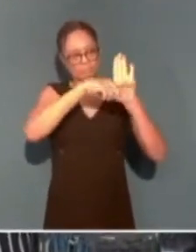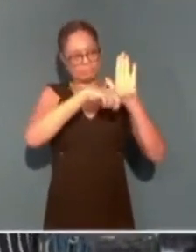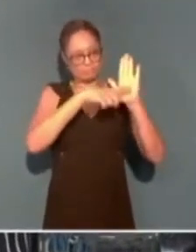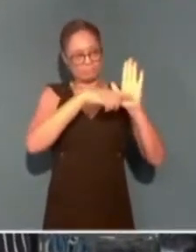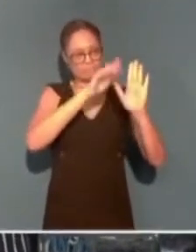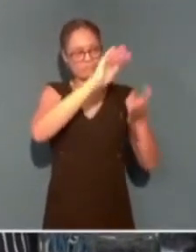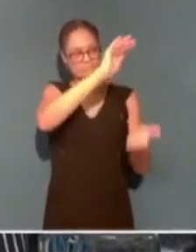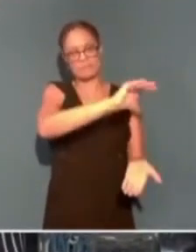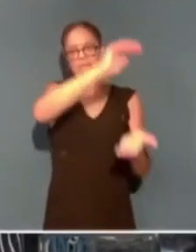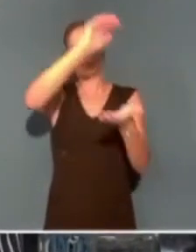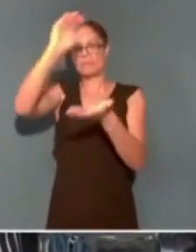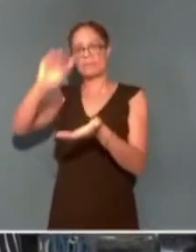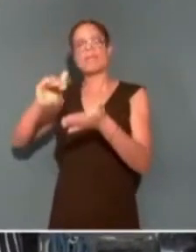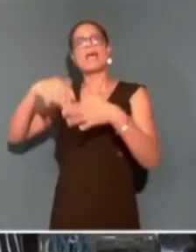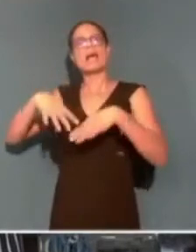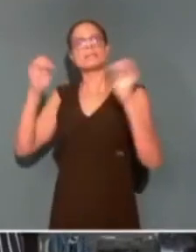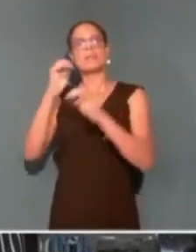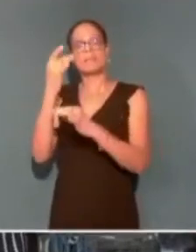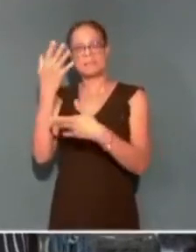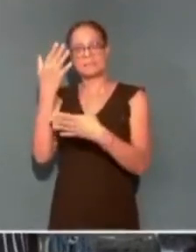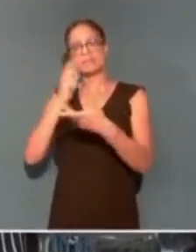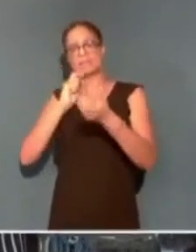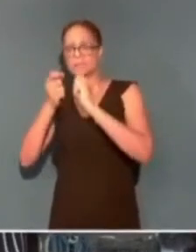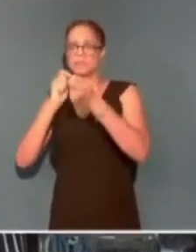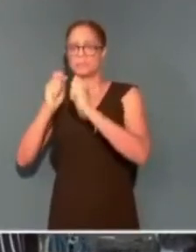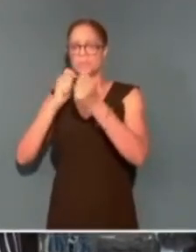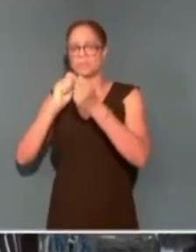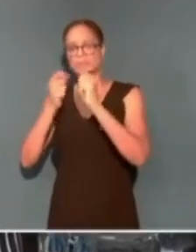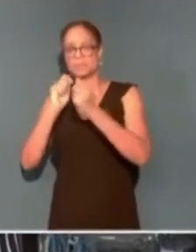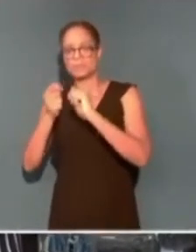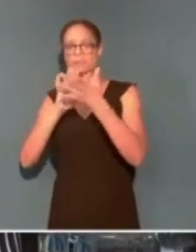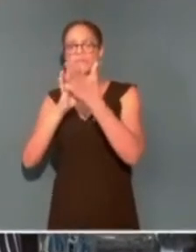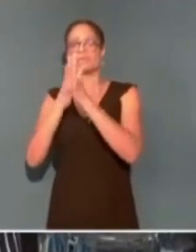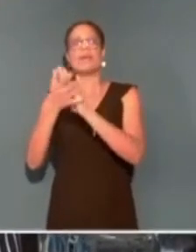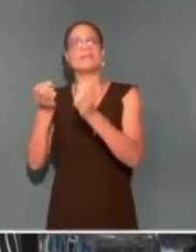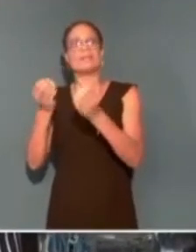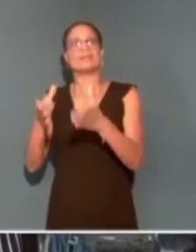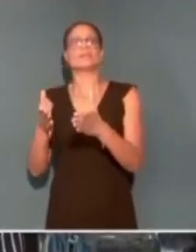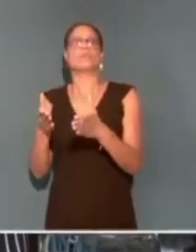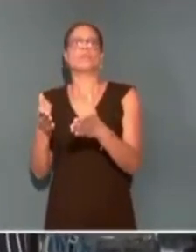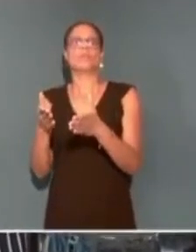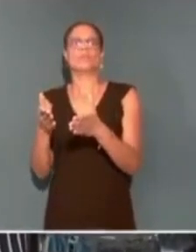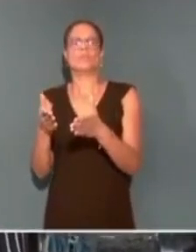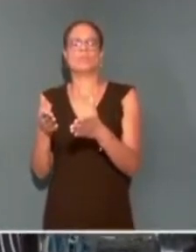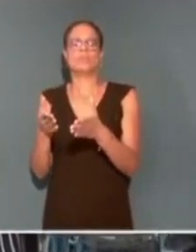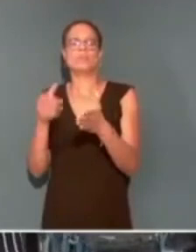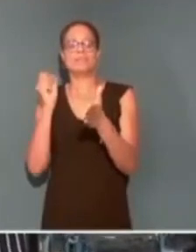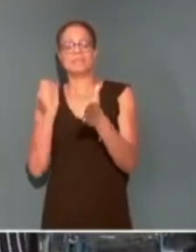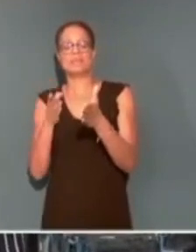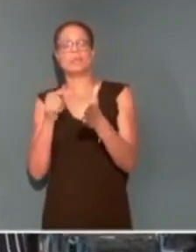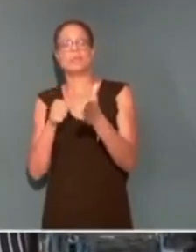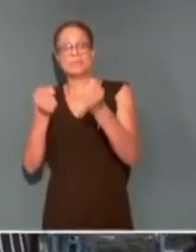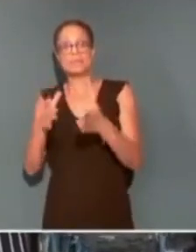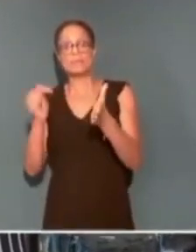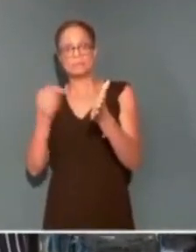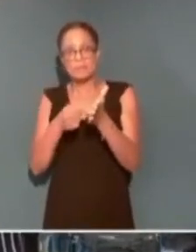et l'Assemblée de Martinique va en débattre et les transformer en délibérations. Et ce seront ces délibérations qui